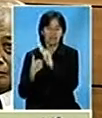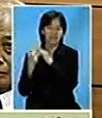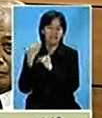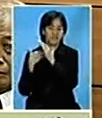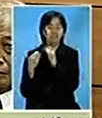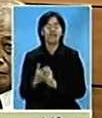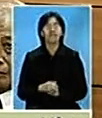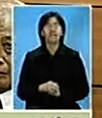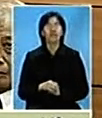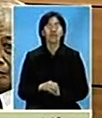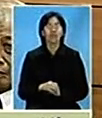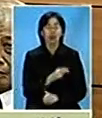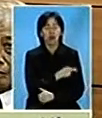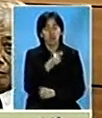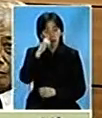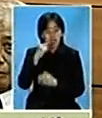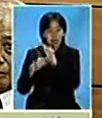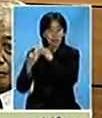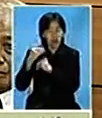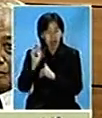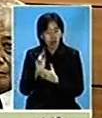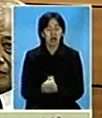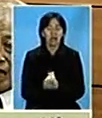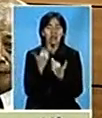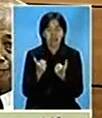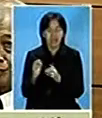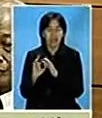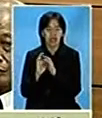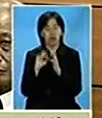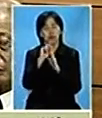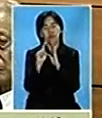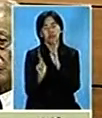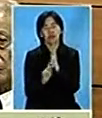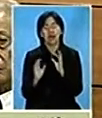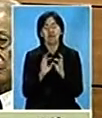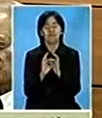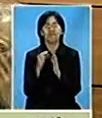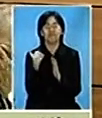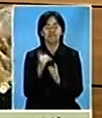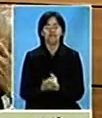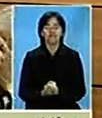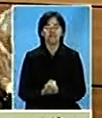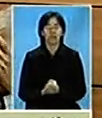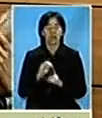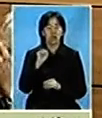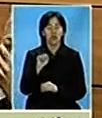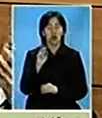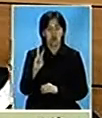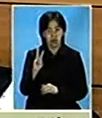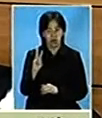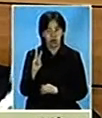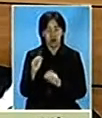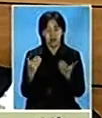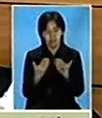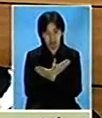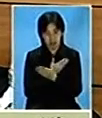เนี่ยนิยามศัพท์ตรงนี้การแพทย์แผนไทยเขาก็เลยเป็นลักษณะของการดึงกฎหมายเข้ามาใช้บังคับนะครับเพราะฉะนั้นการที่ทางวุฒิสภาไปเปลี่ยน